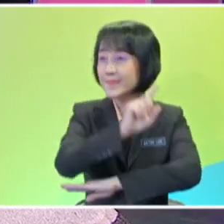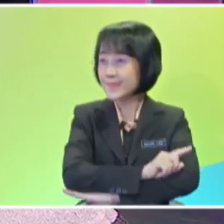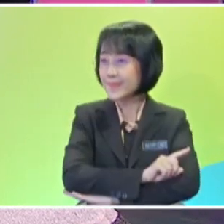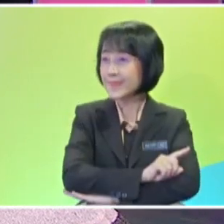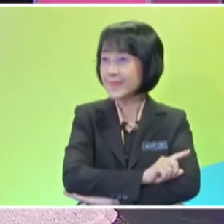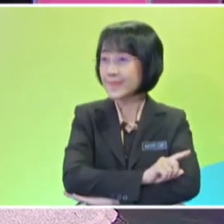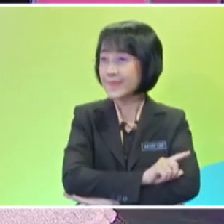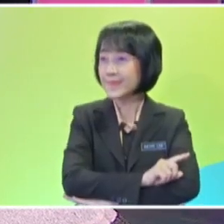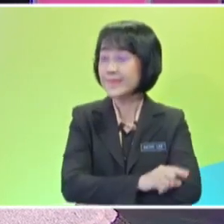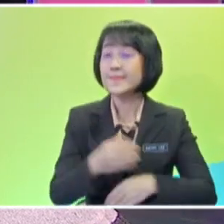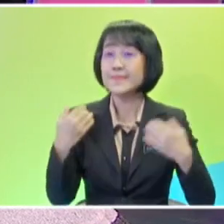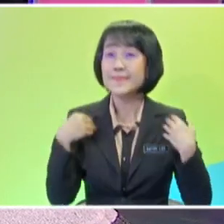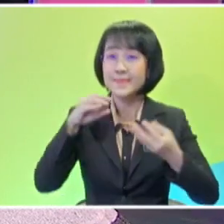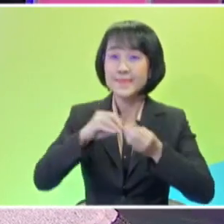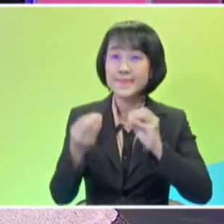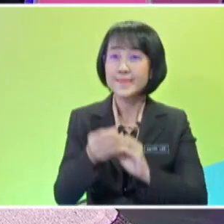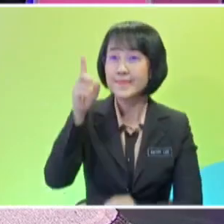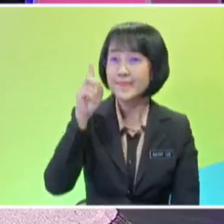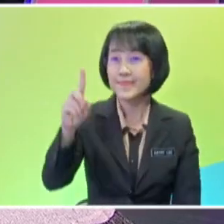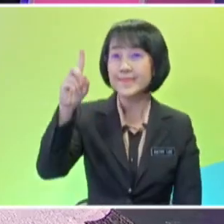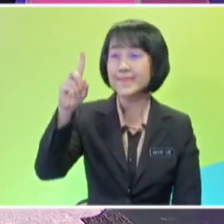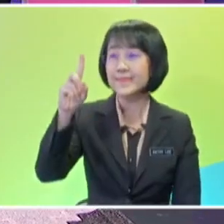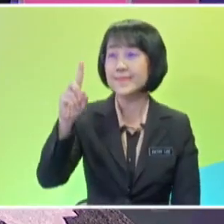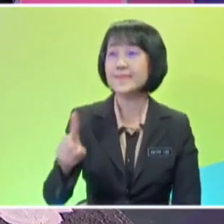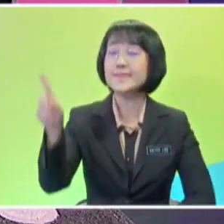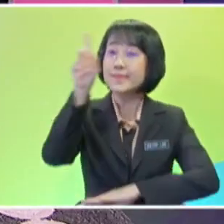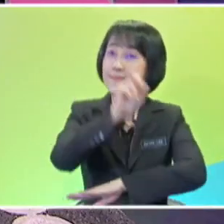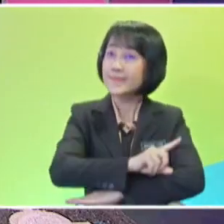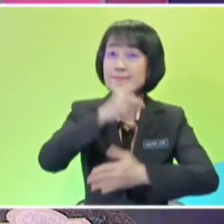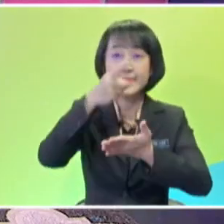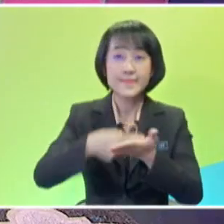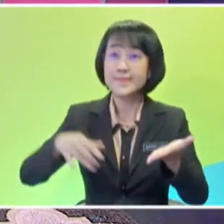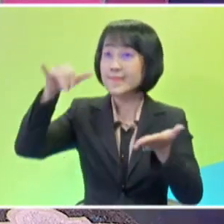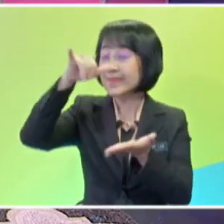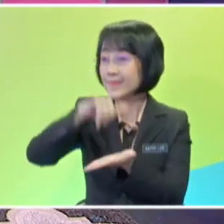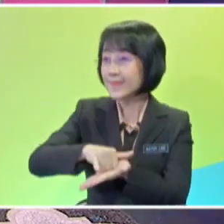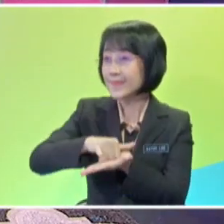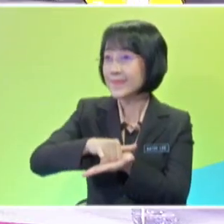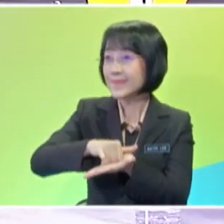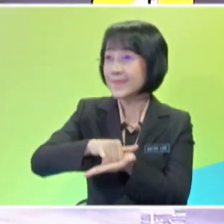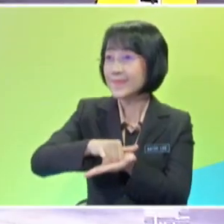ada nomor satu oke adalah hari apa itu hari